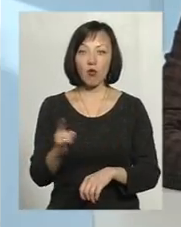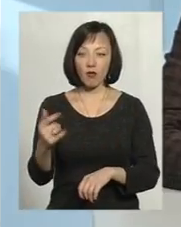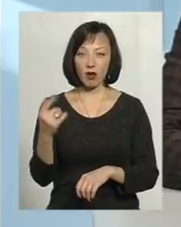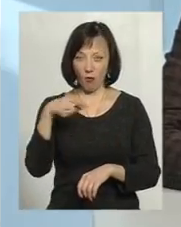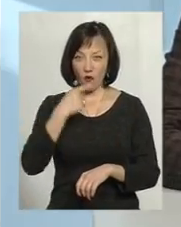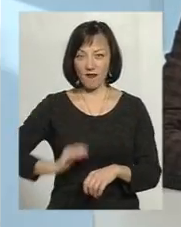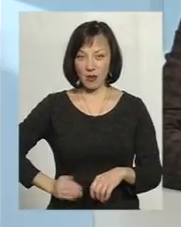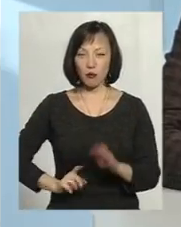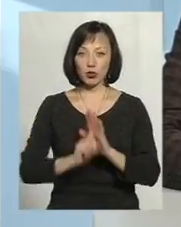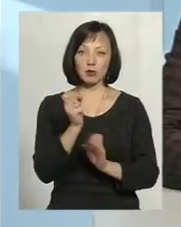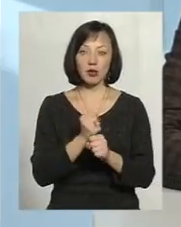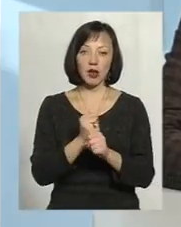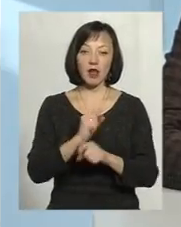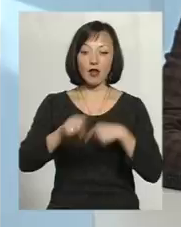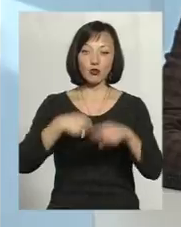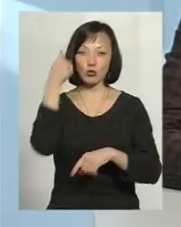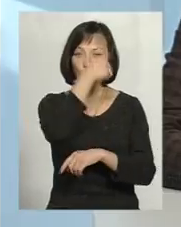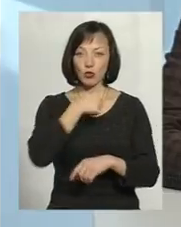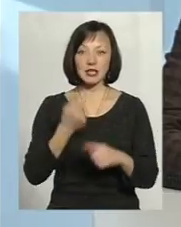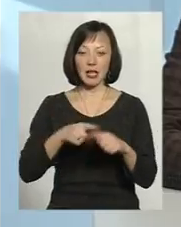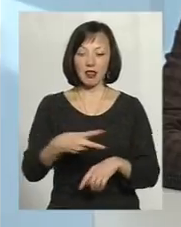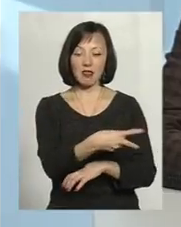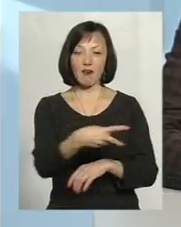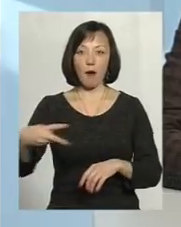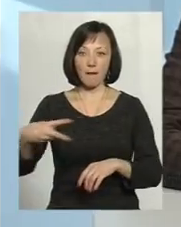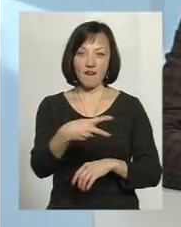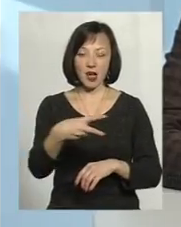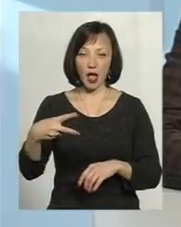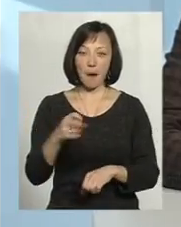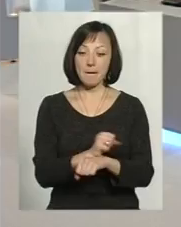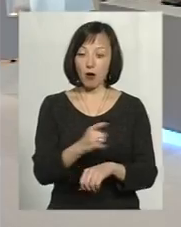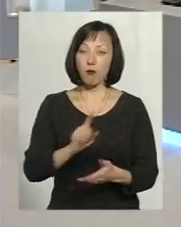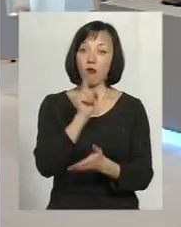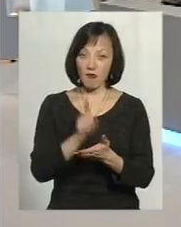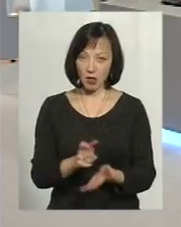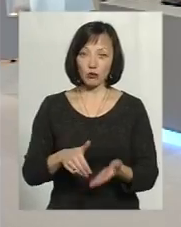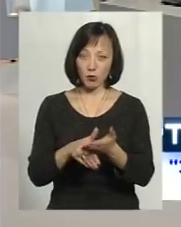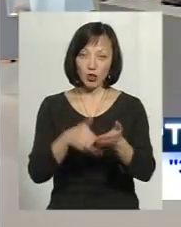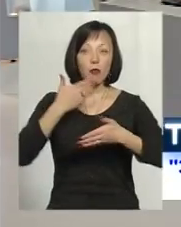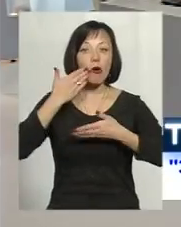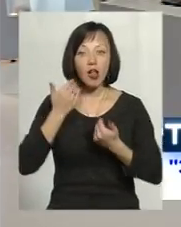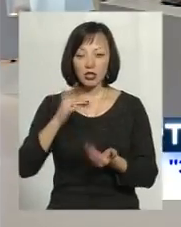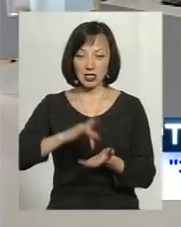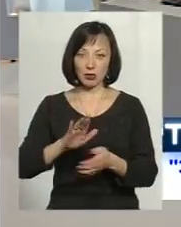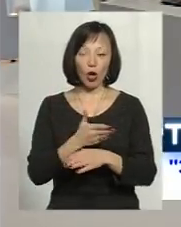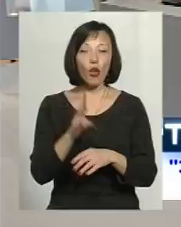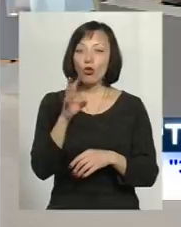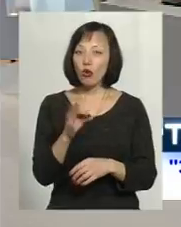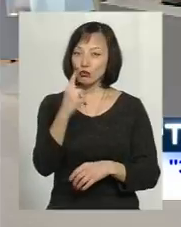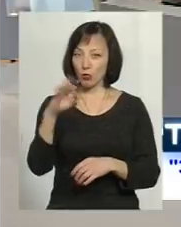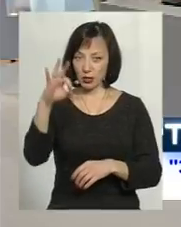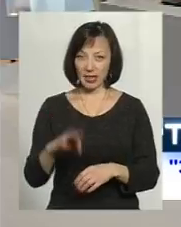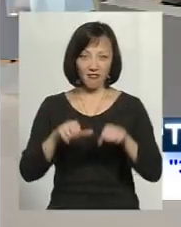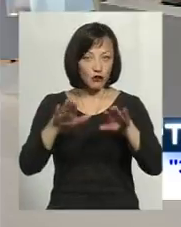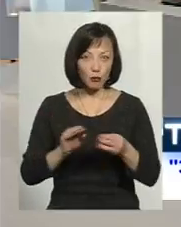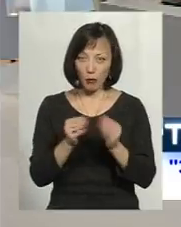словами, мають запрацювати на початку наступного року. Це 2 поверхи парковок. Вони повинні допомогти, ну але вони точно не вирішать проблему, тому що